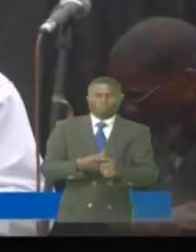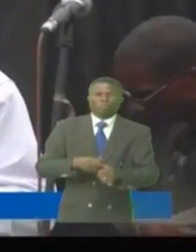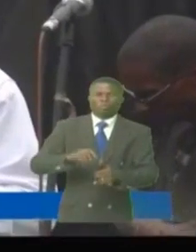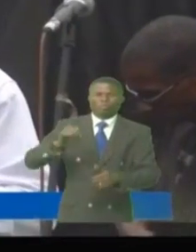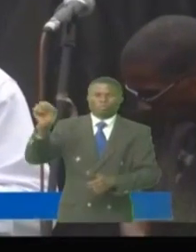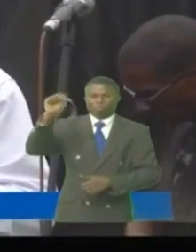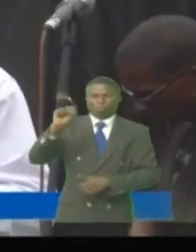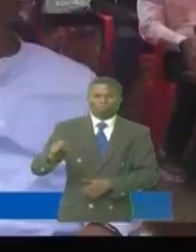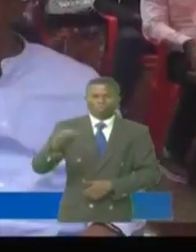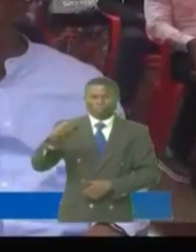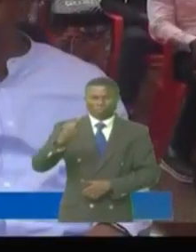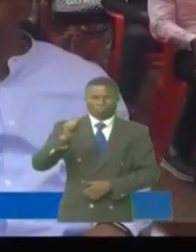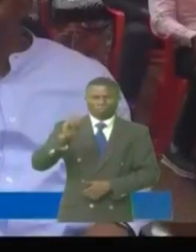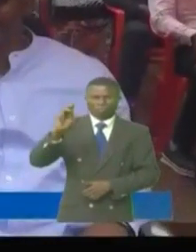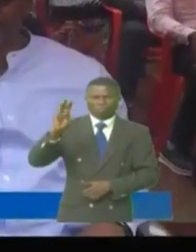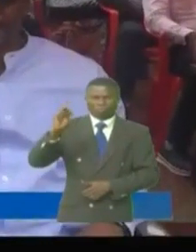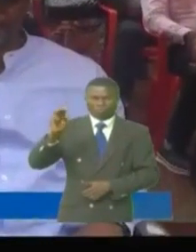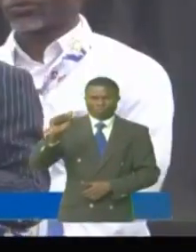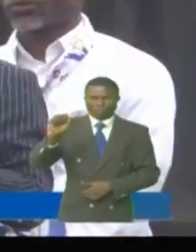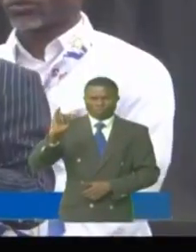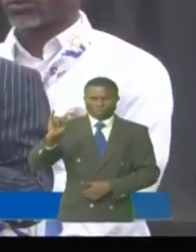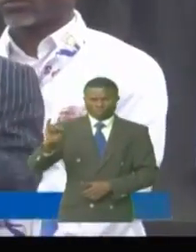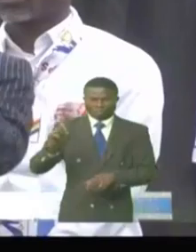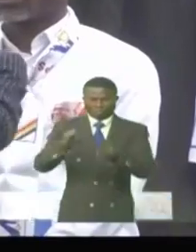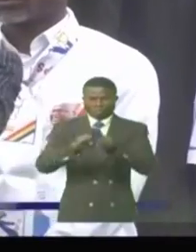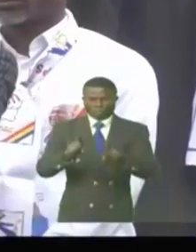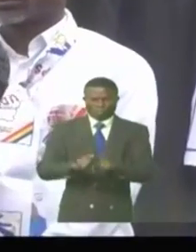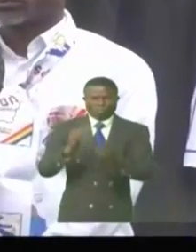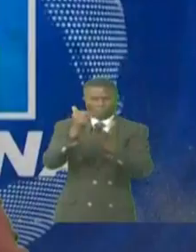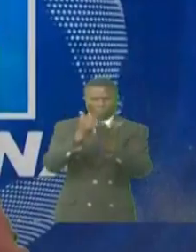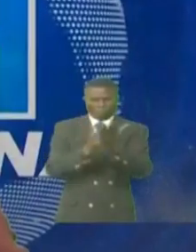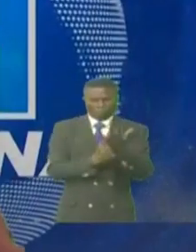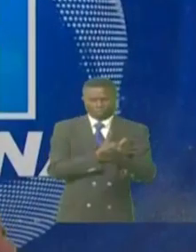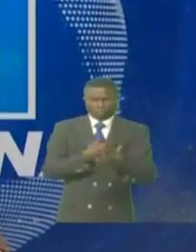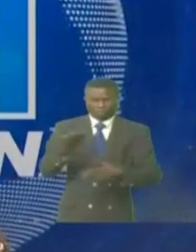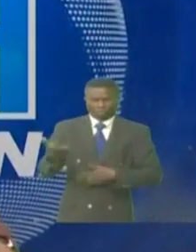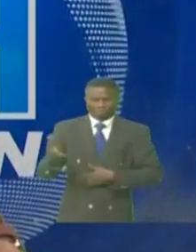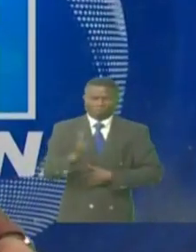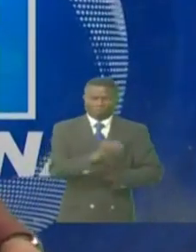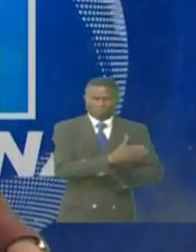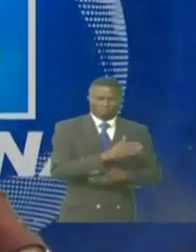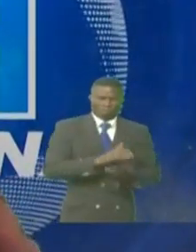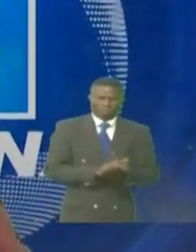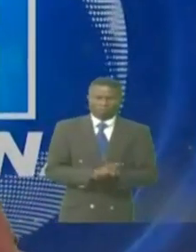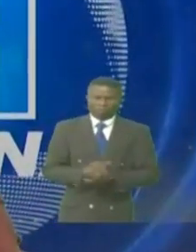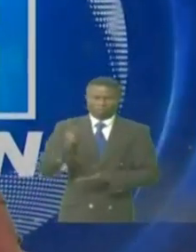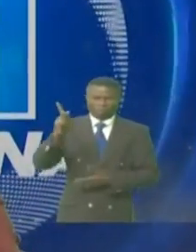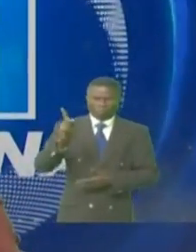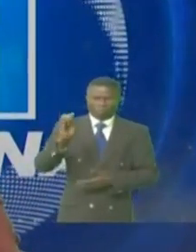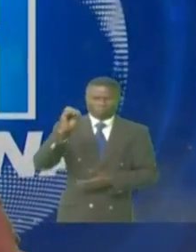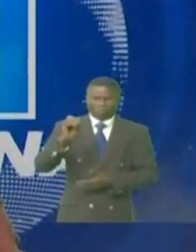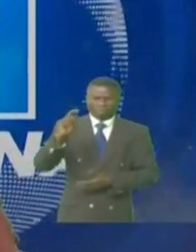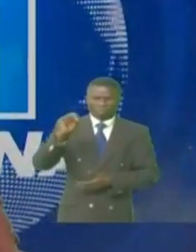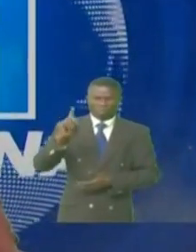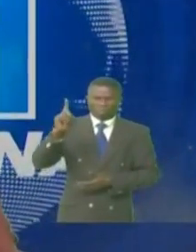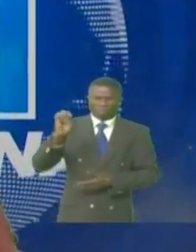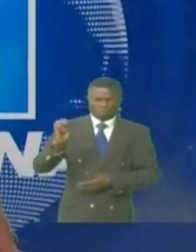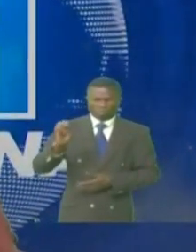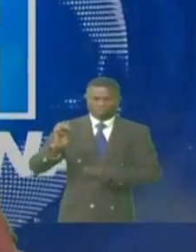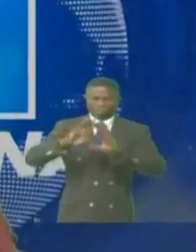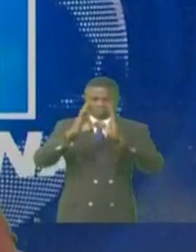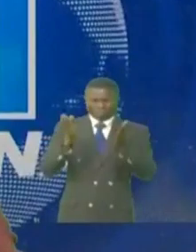professeur Mbata, Kankou Mundela et Clément Limbaya. Kondo, Tchoumbe et ses environs